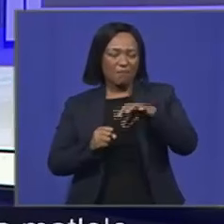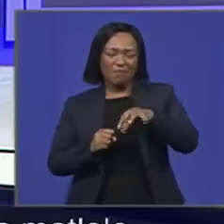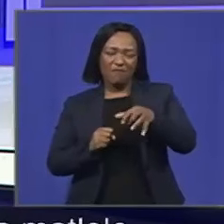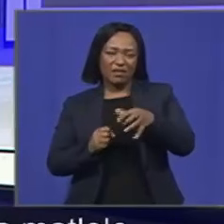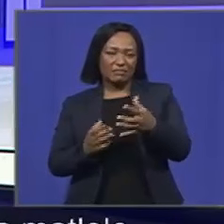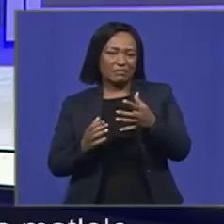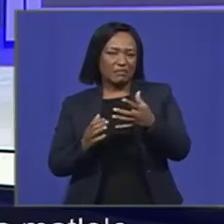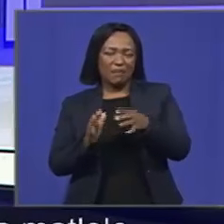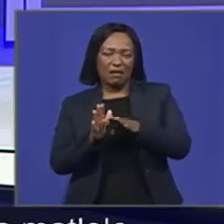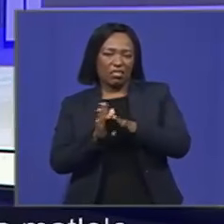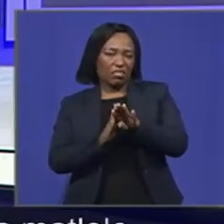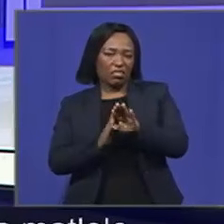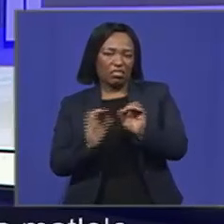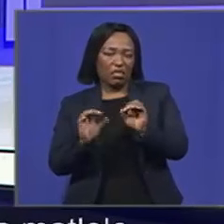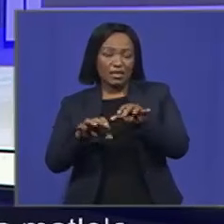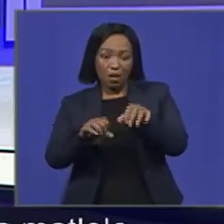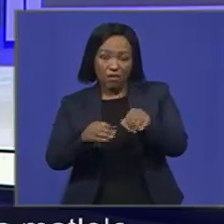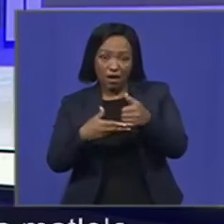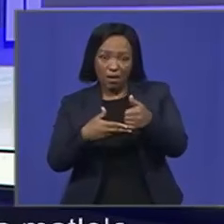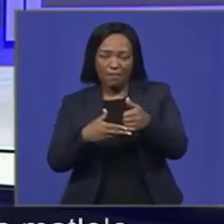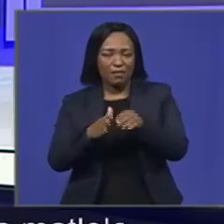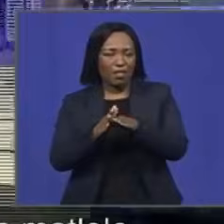ntle le go bona maungo.